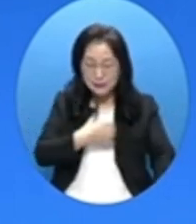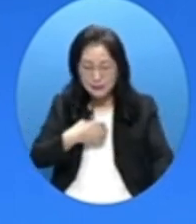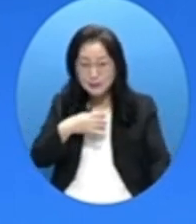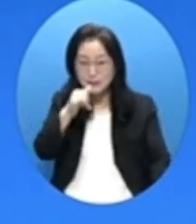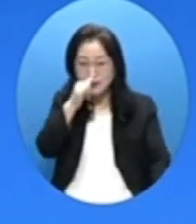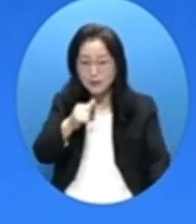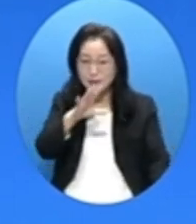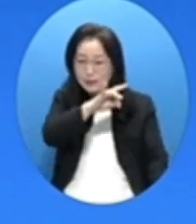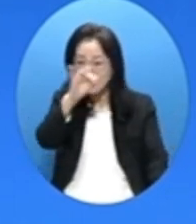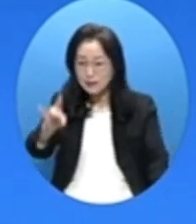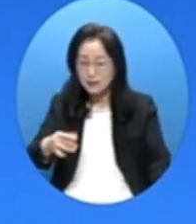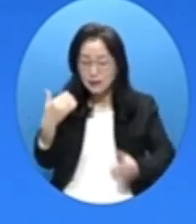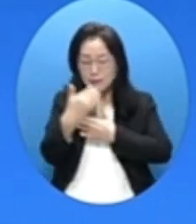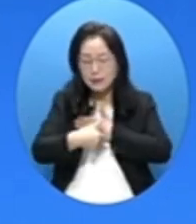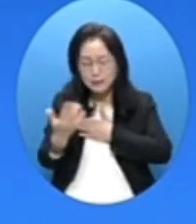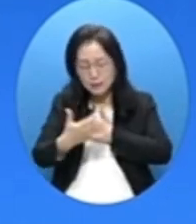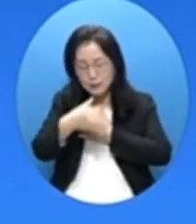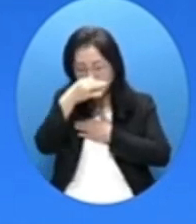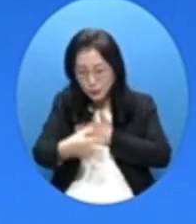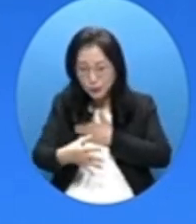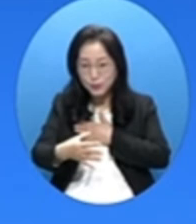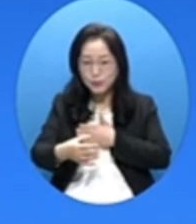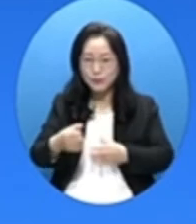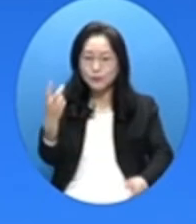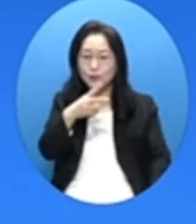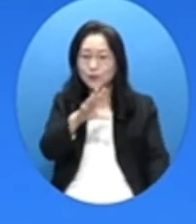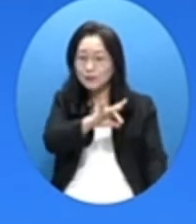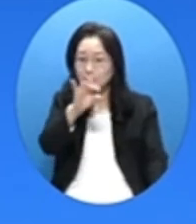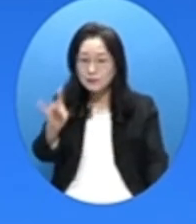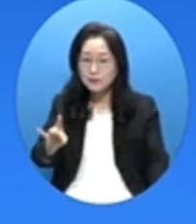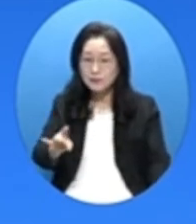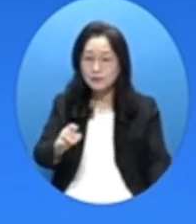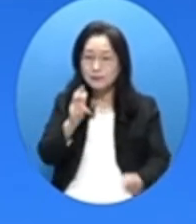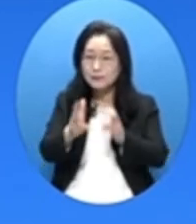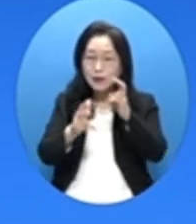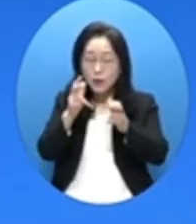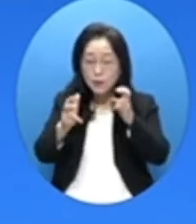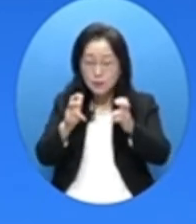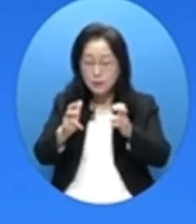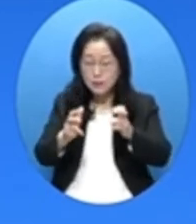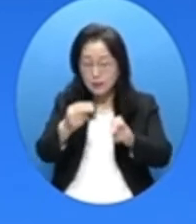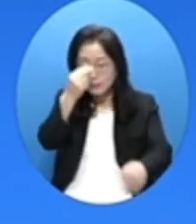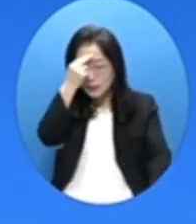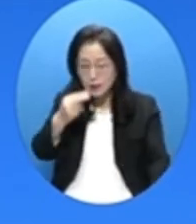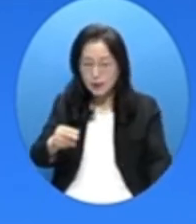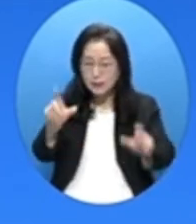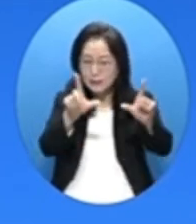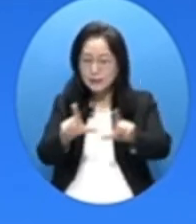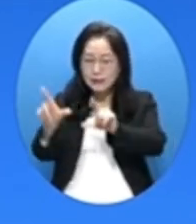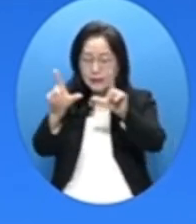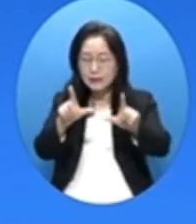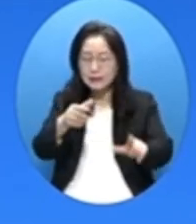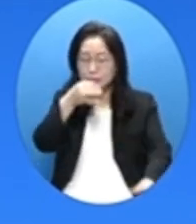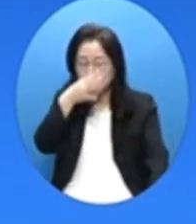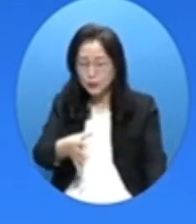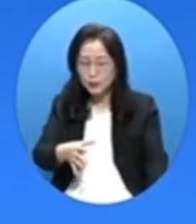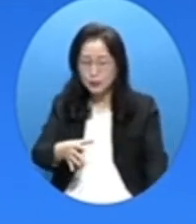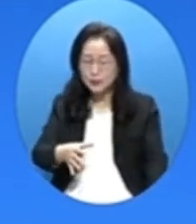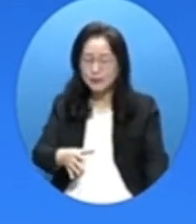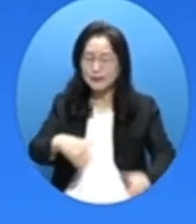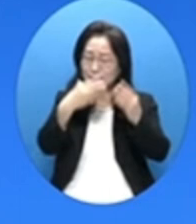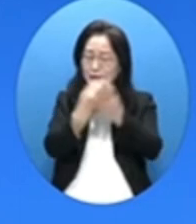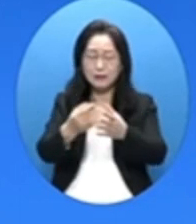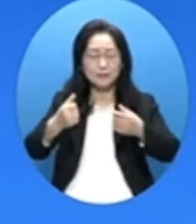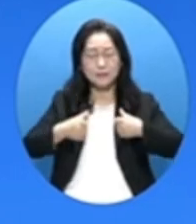때때로 몸이 너무 아프고 힘들어도 때때로 사업도 어렵고 살기도 힘들고 차라리 그냥 다